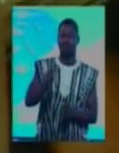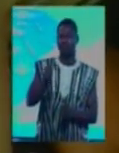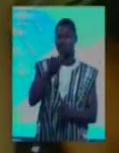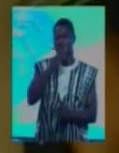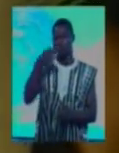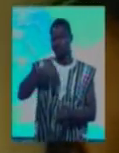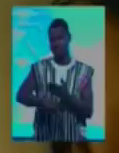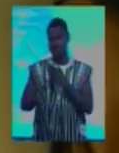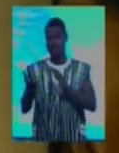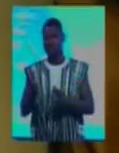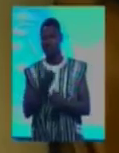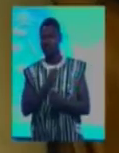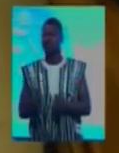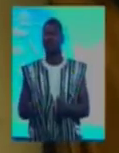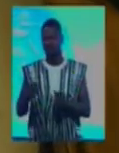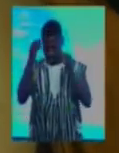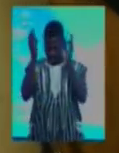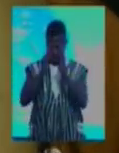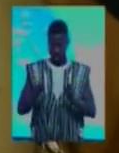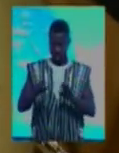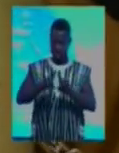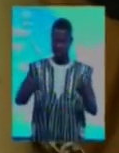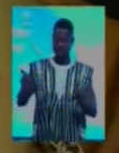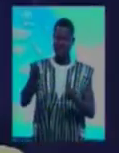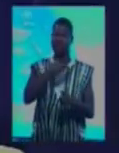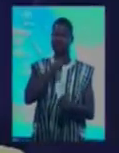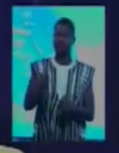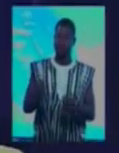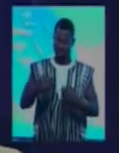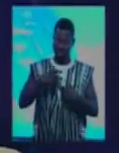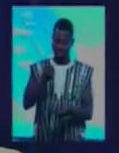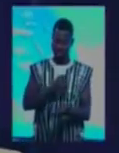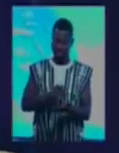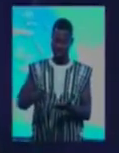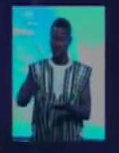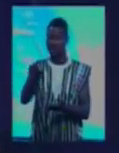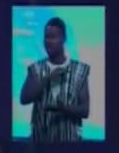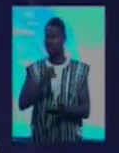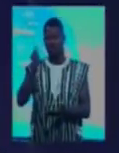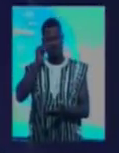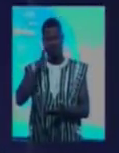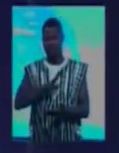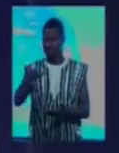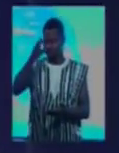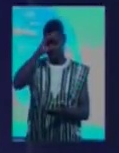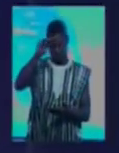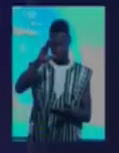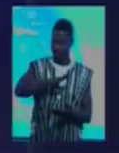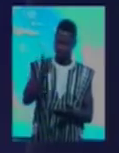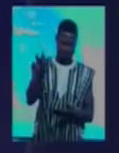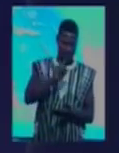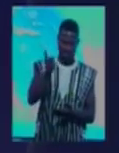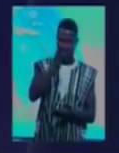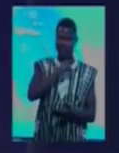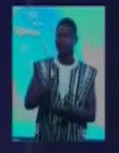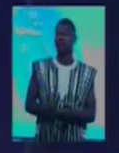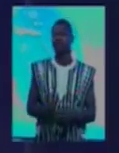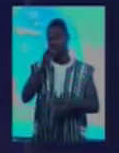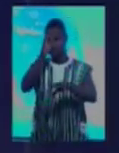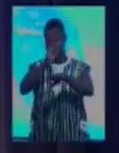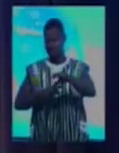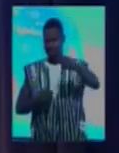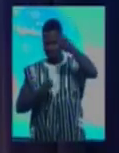mais détentrices d'une plume ni masculine ni féminine, lancent la résistance au fléau de la